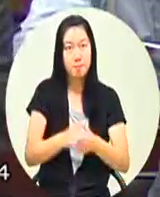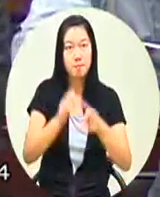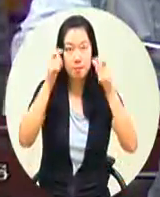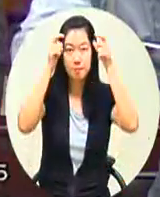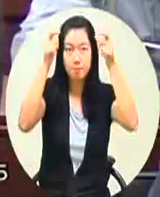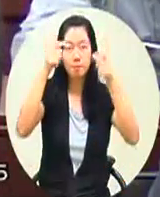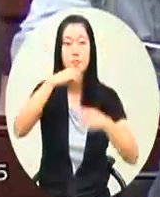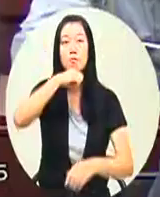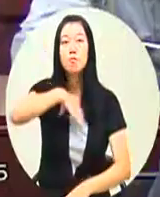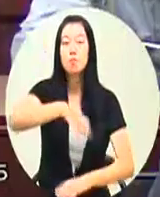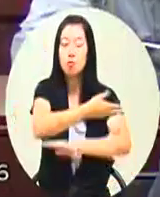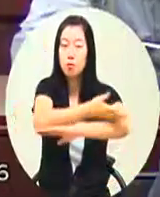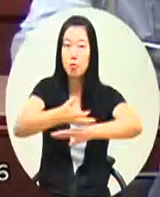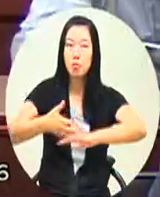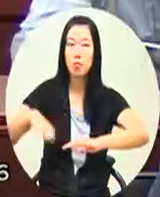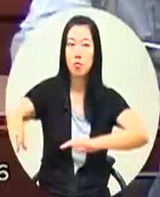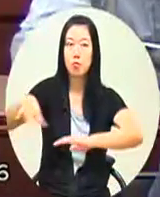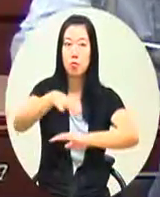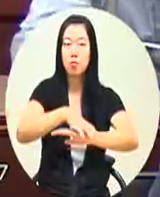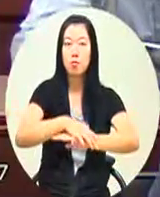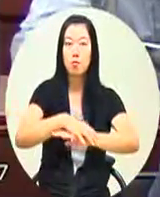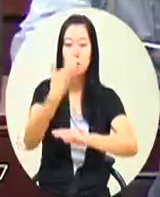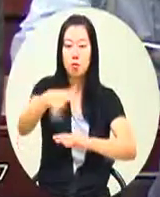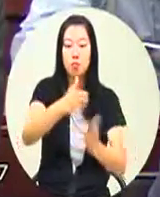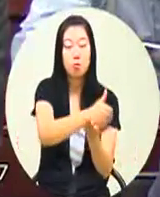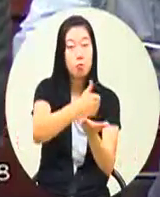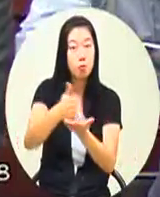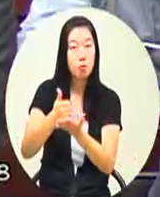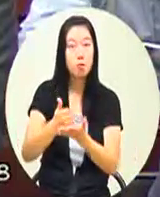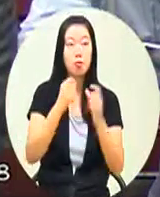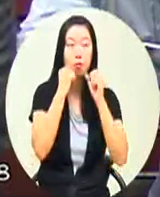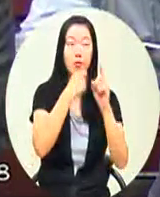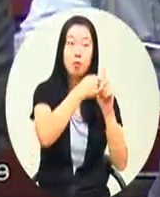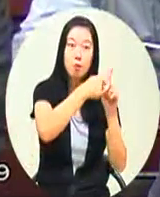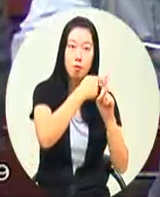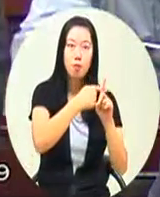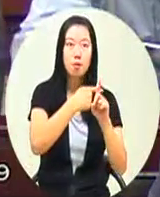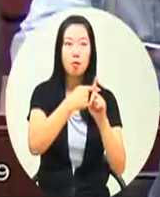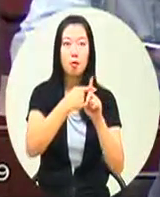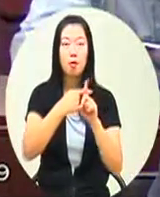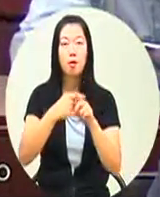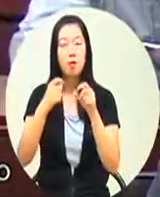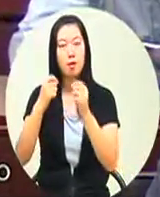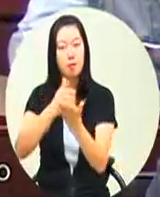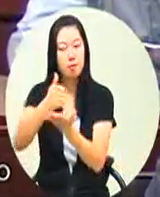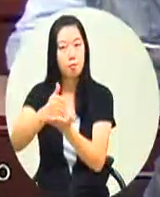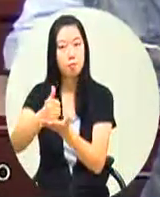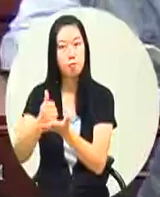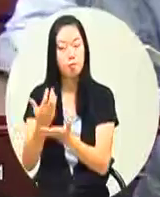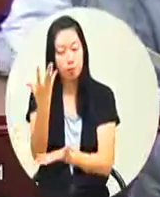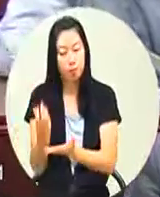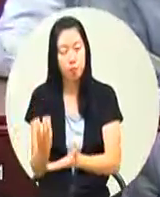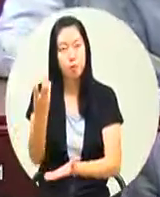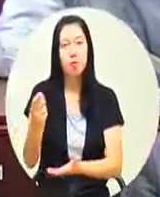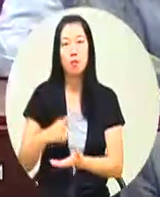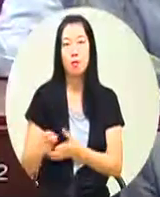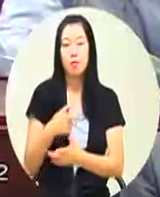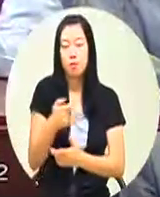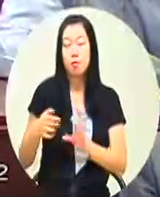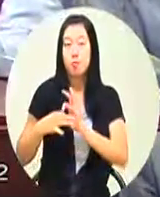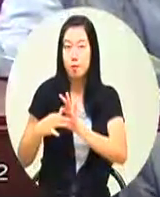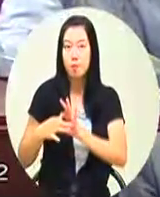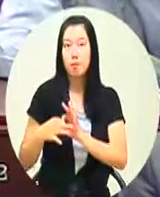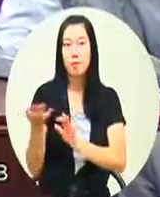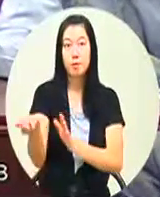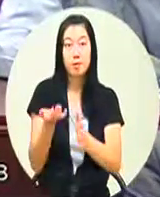高雄地区的一个供水哈，那品质啊，还有这个那个供水量哈，都非常的关心哈。那刚刚所